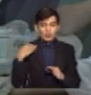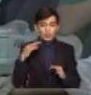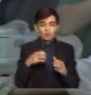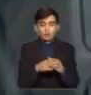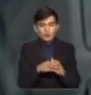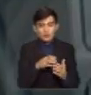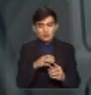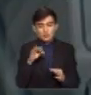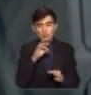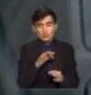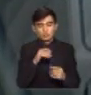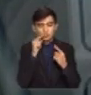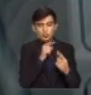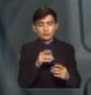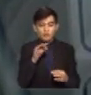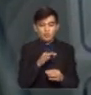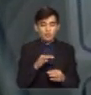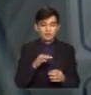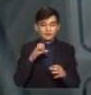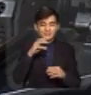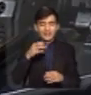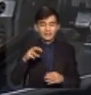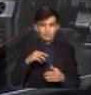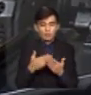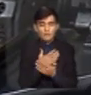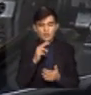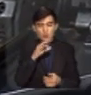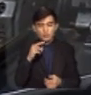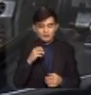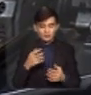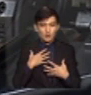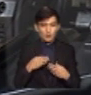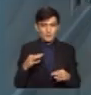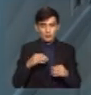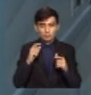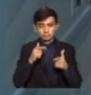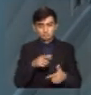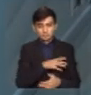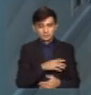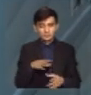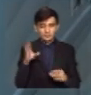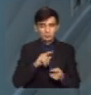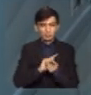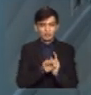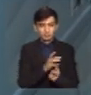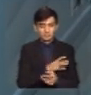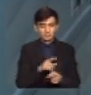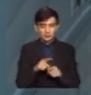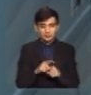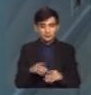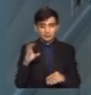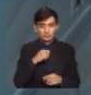активистов выступила с петицией против принятия статьи в новом кодексе о здоровье. Больше 80%